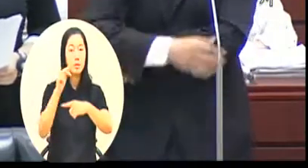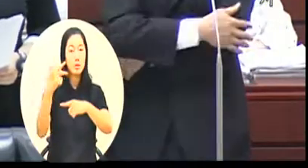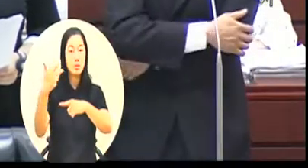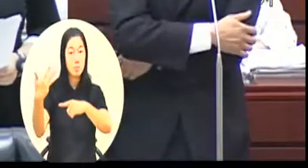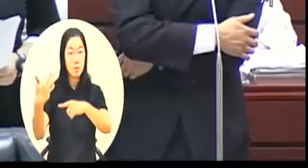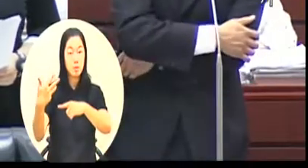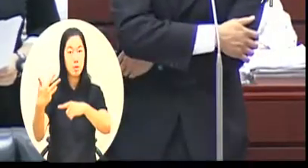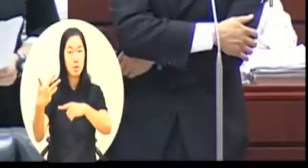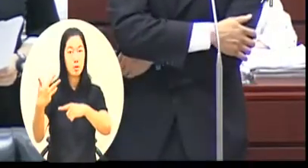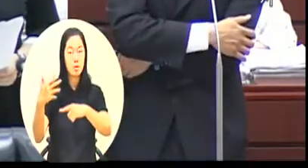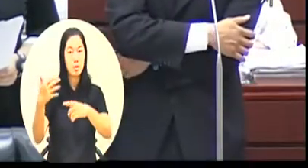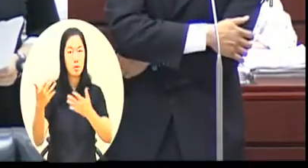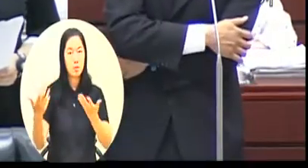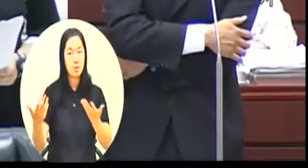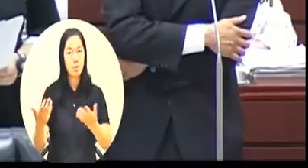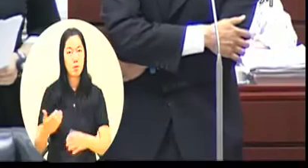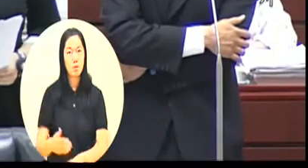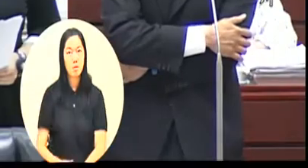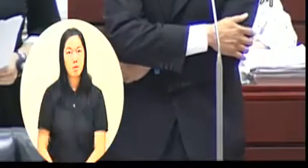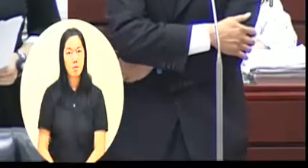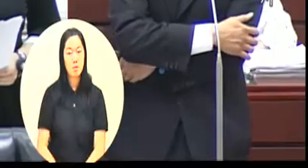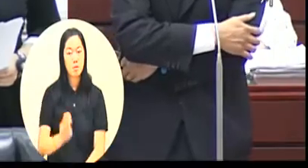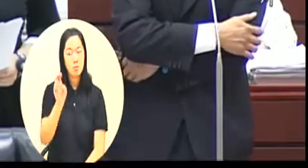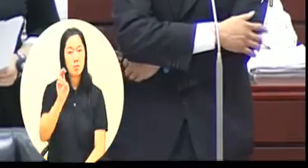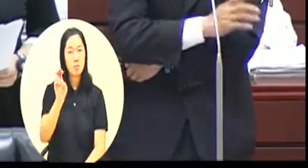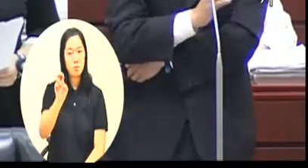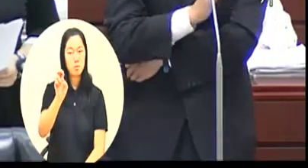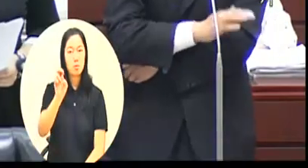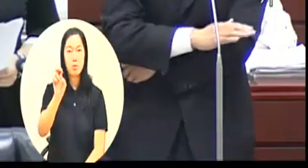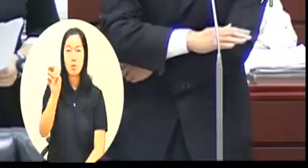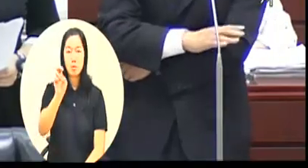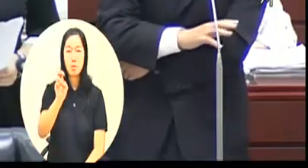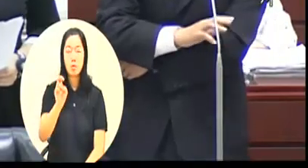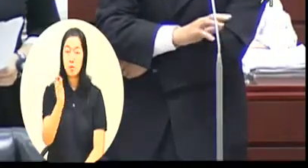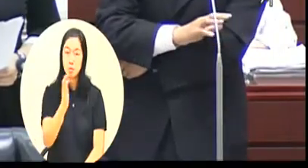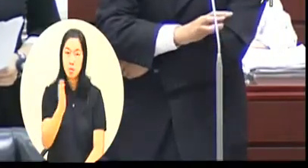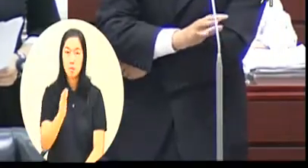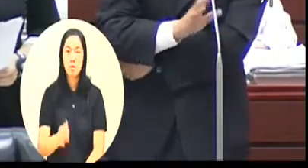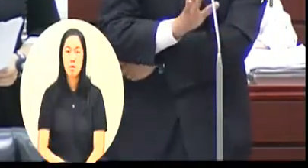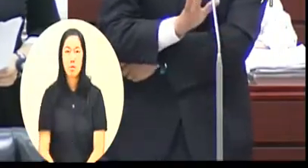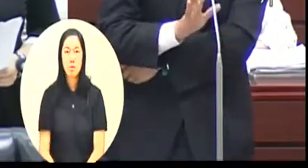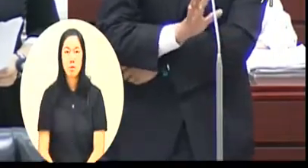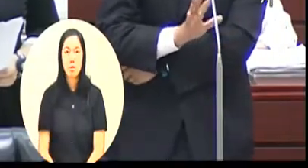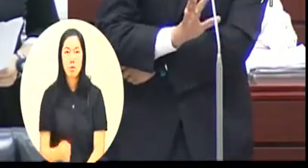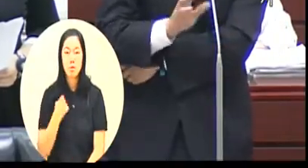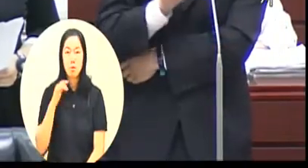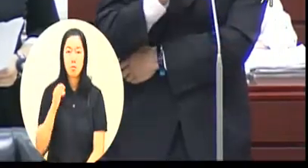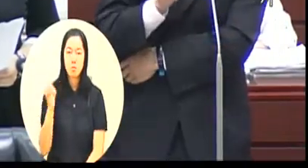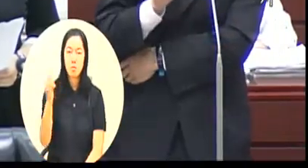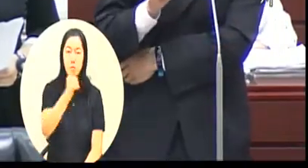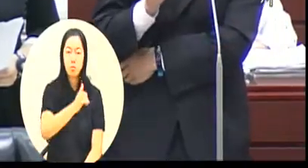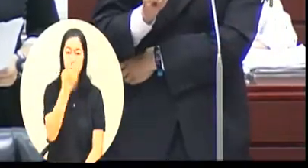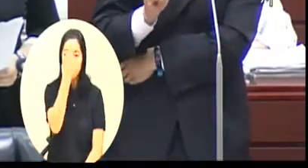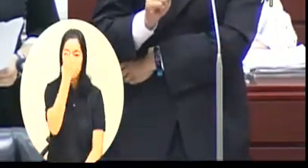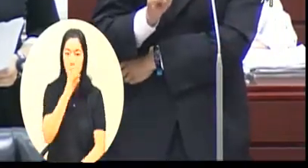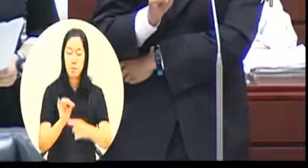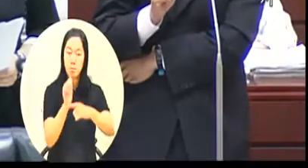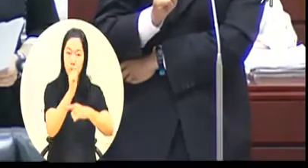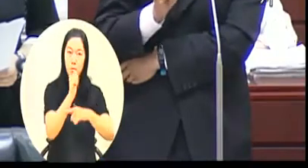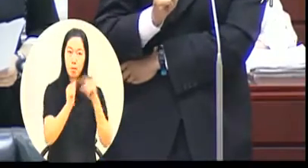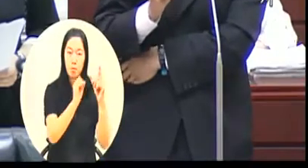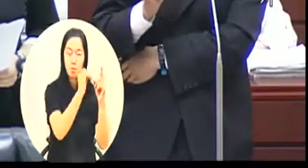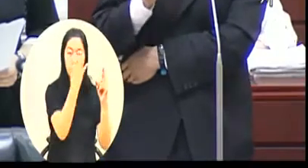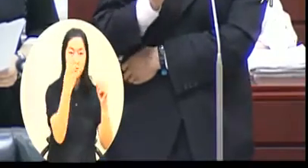1.7%，大概就大概二十棵。所以其实我们抽查50%，就是在104年度